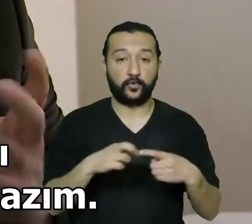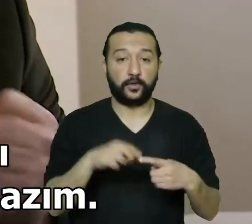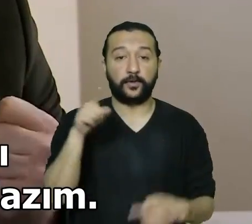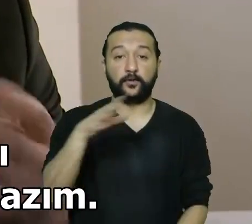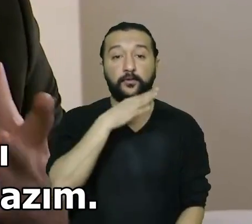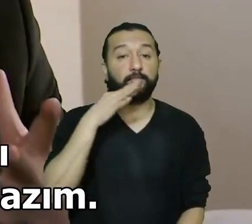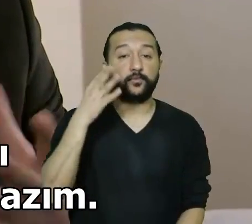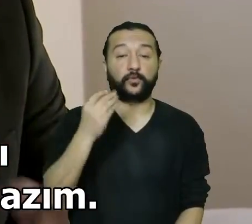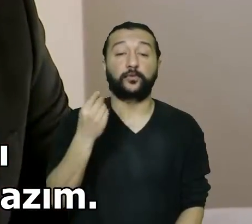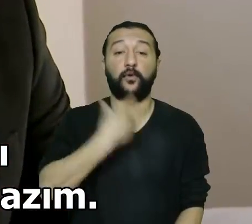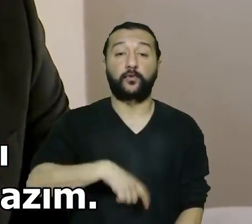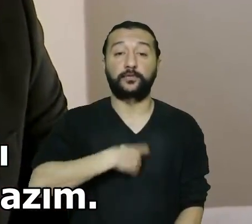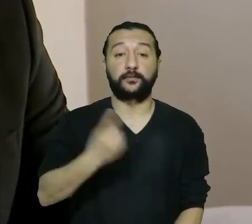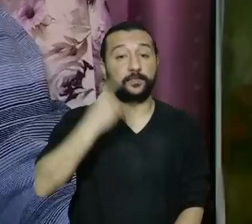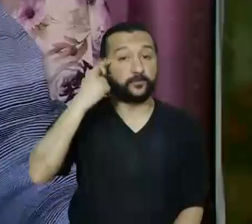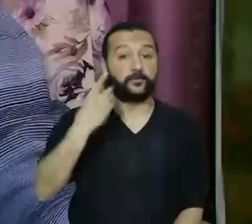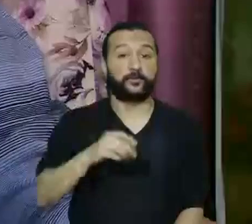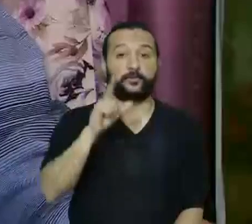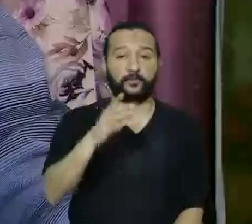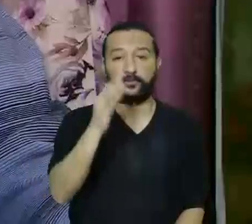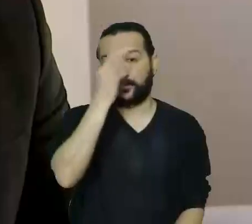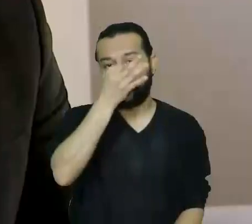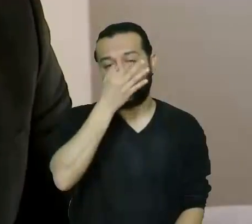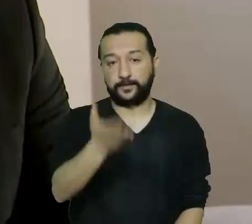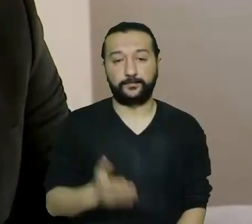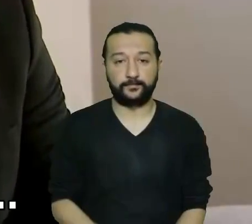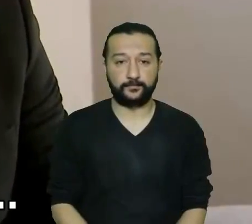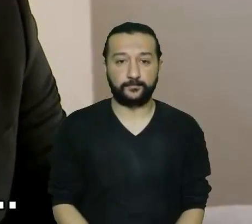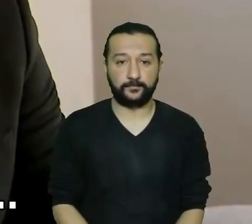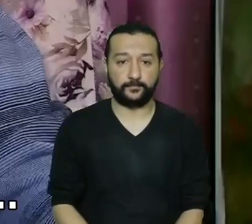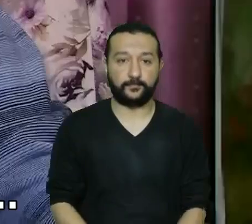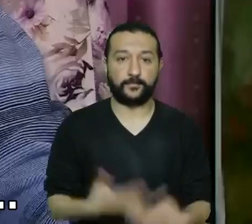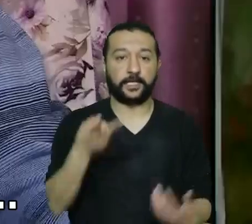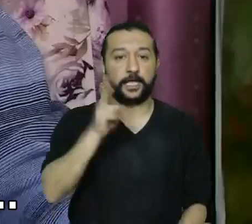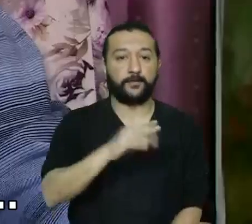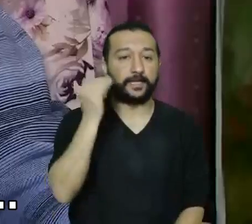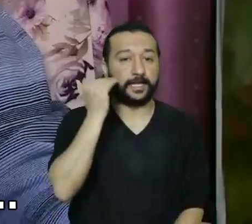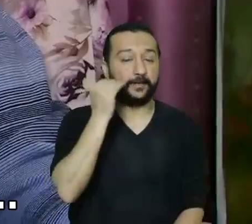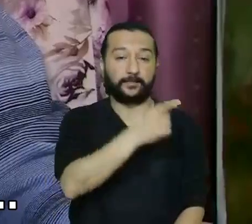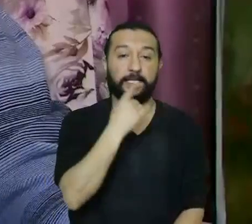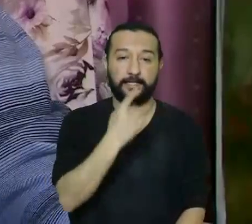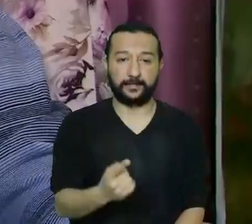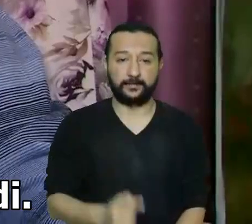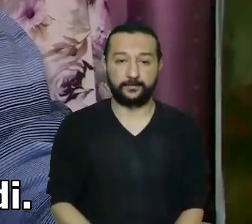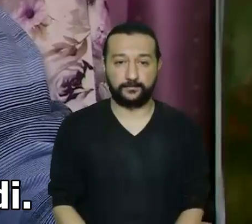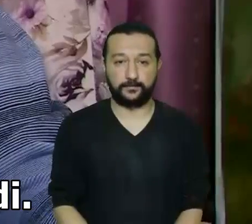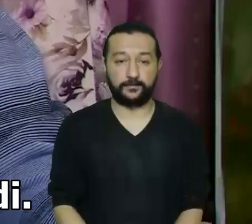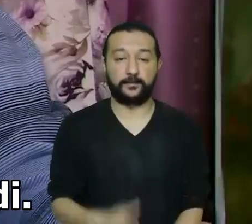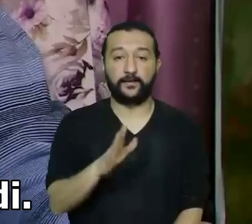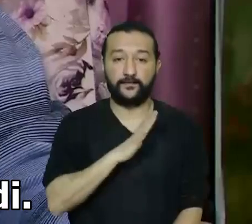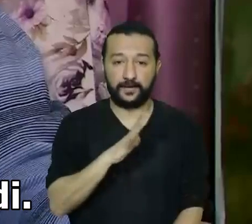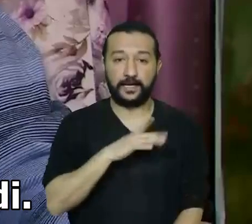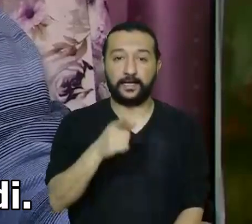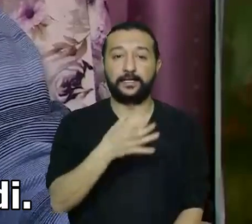Rüyamın mutlu olacağı çok özel bir şey düşünmemiz lazım. Çok kolay. Rahmetli nenem derdi ki...